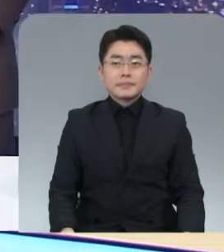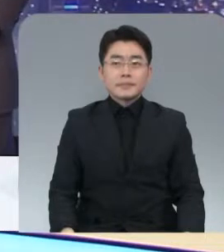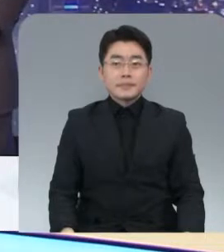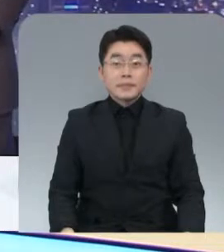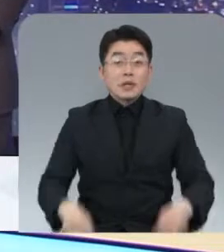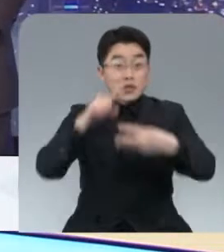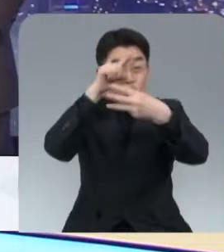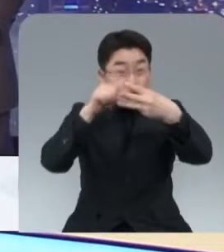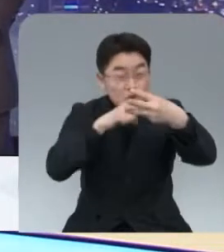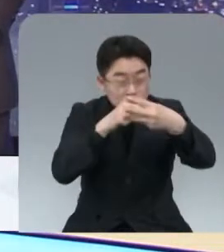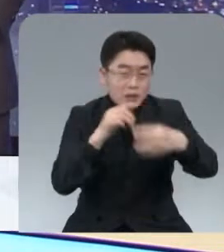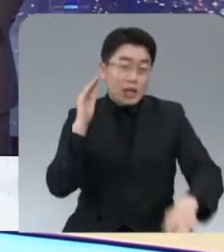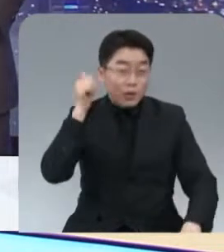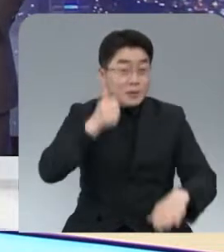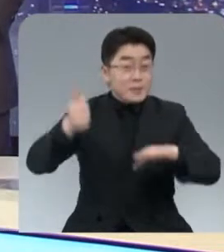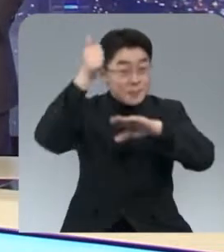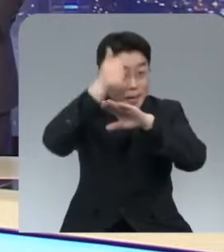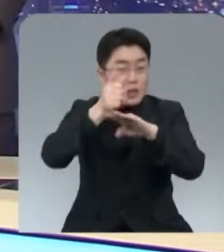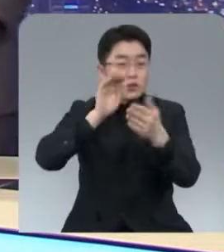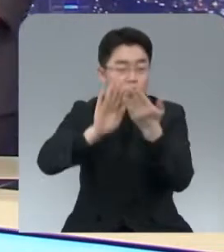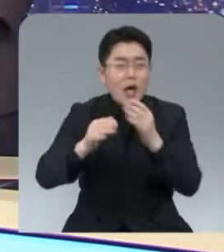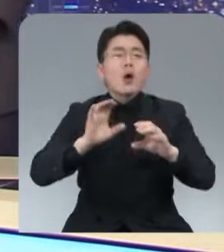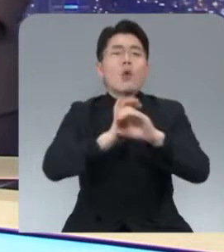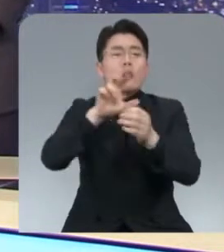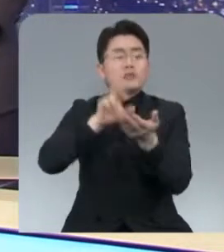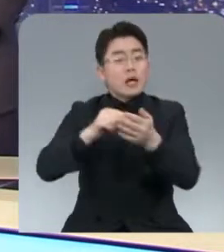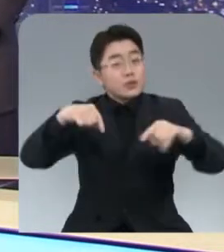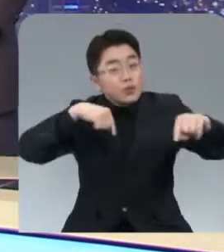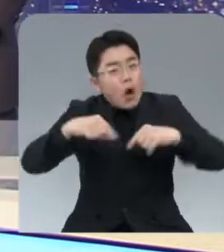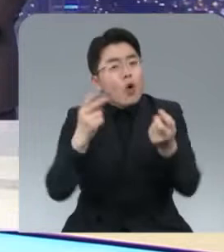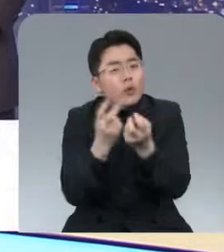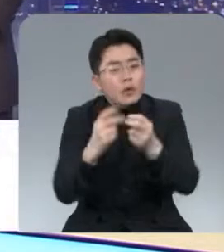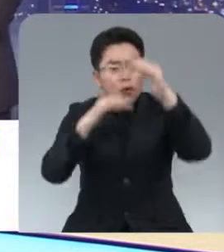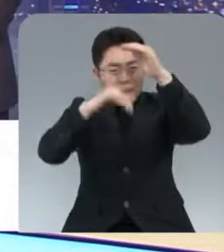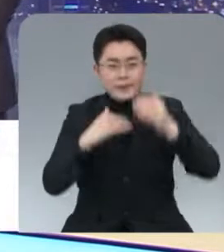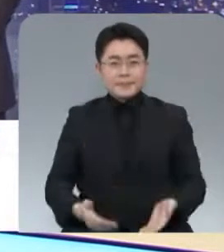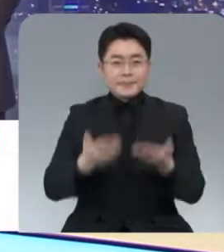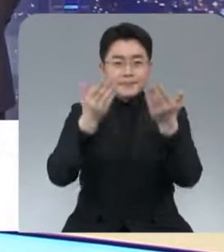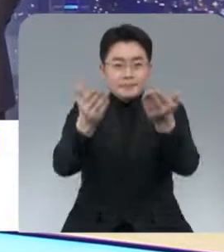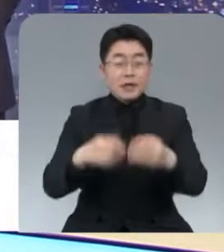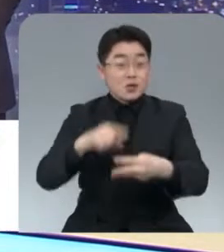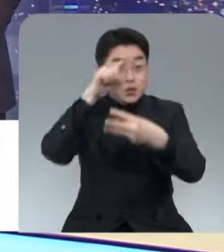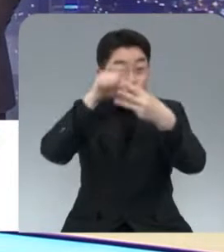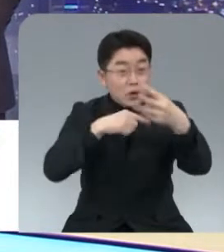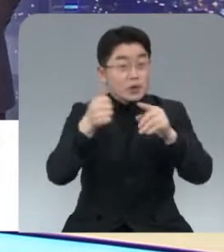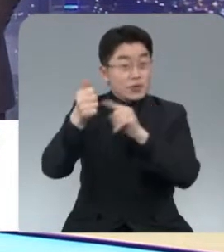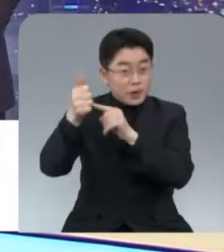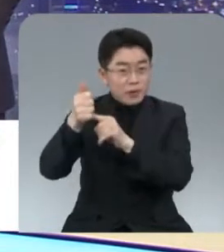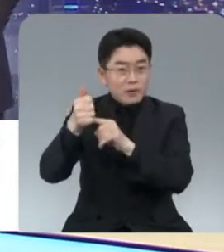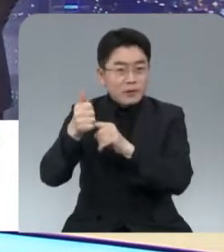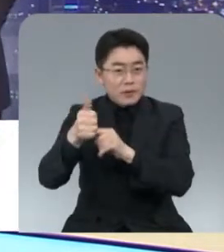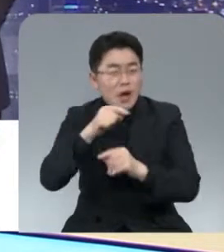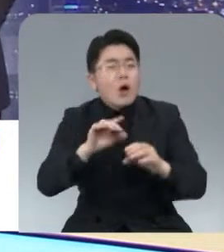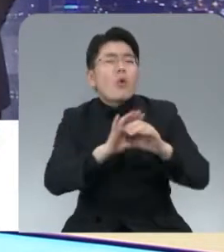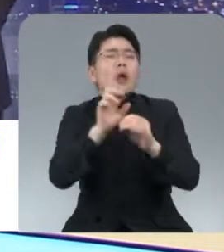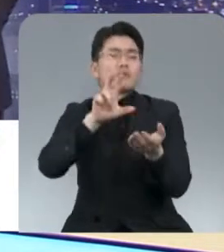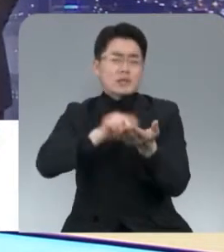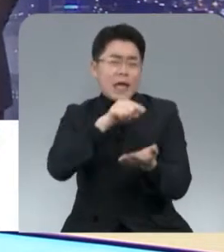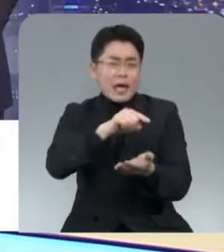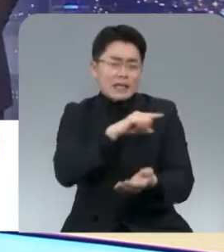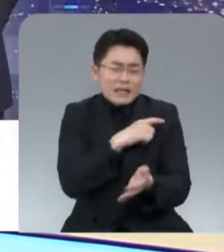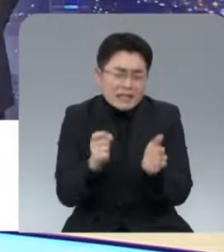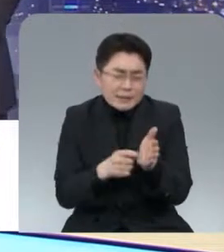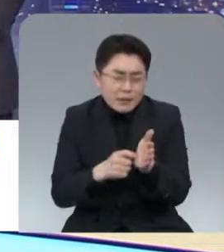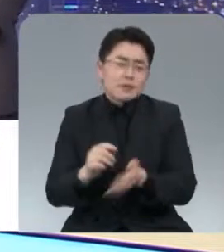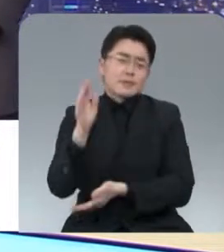이어서 차기 정부의 코로나19 정책 짚어봅니다. 윤석열 당선인은 첫날부터 가장 먼저 살필 현안으로